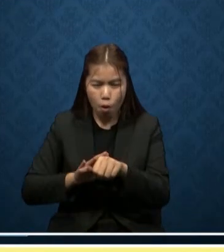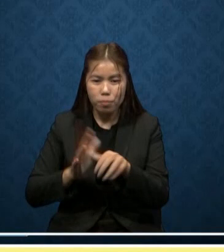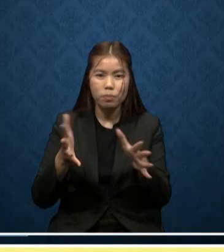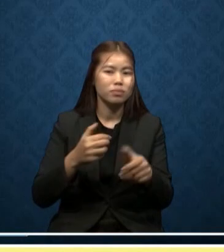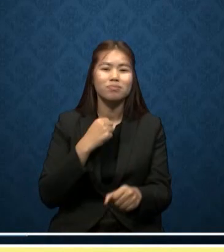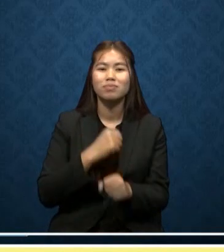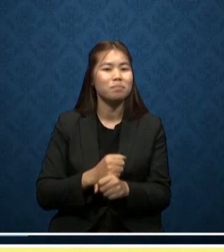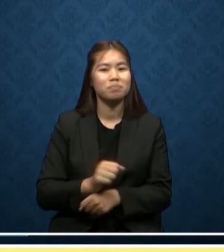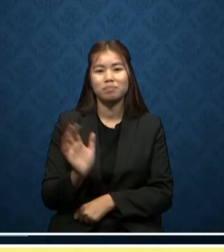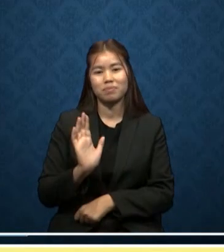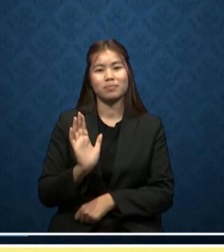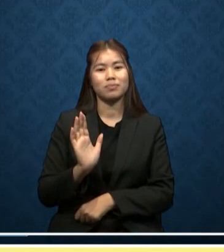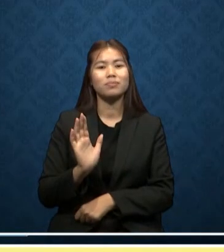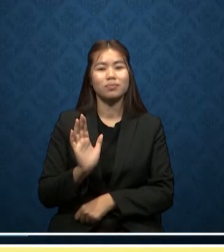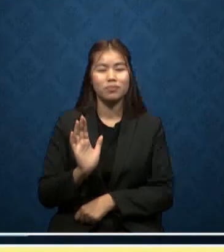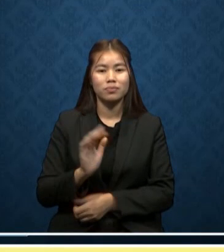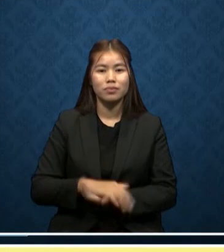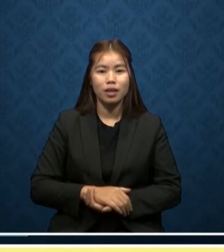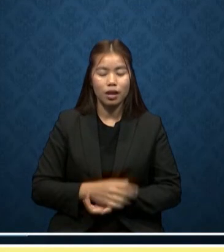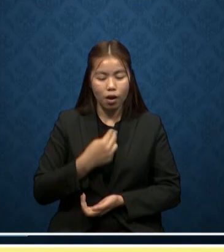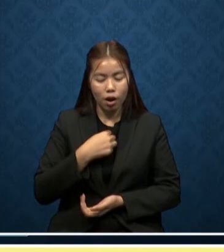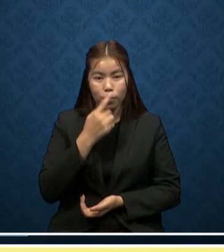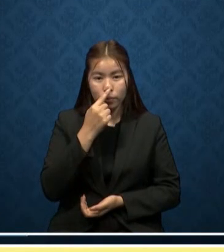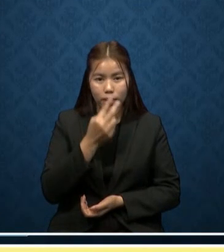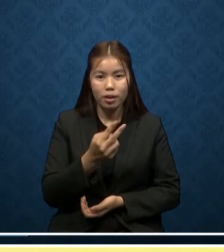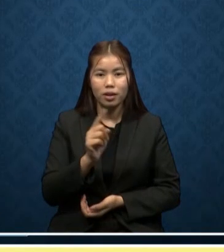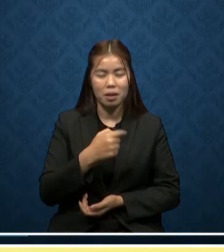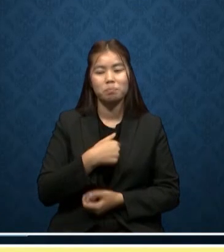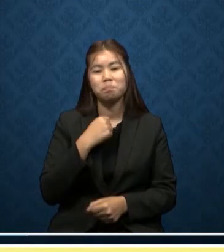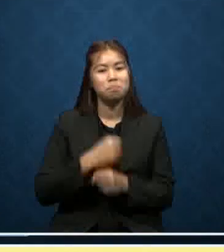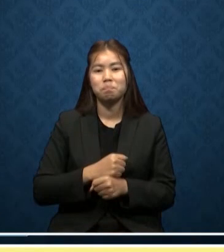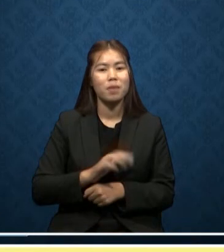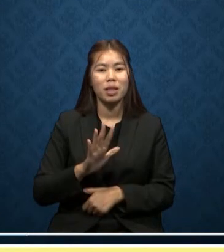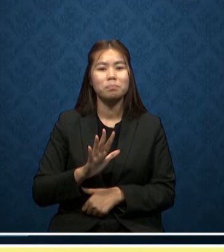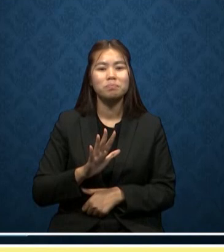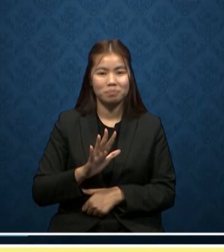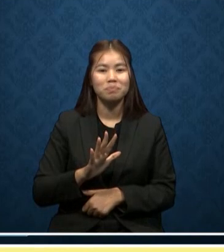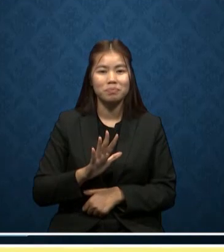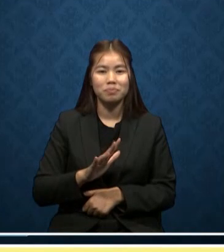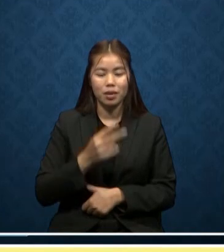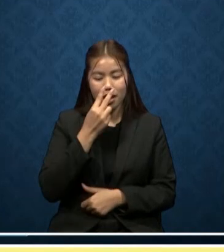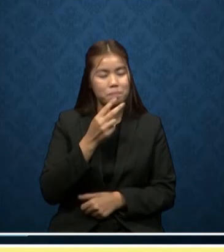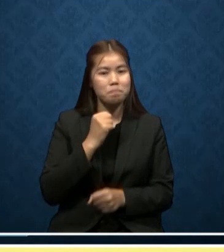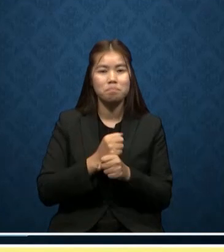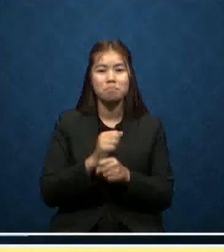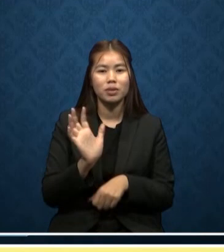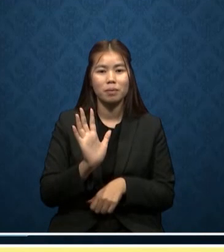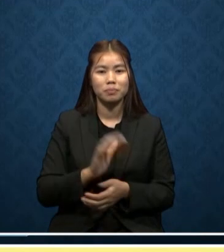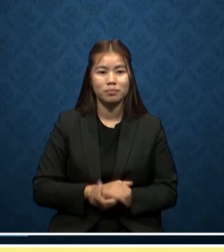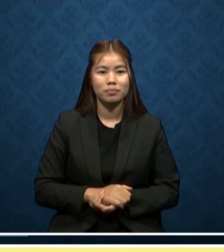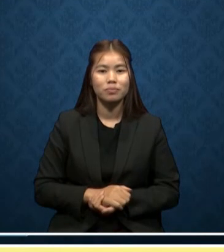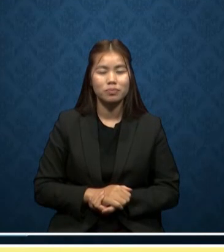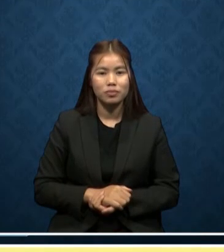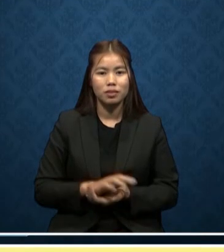ไม่ทำแลสิ่งที่เราเห็นก็คือมันไม่ทำนะครับขออภัย